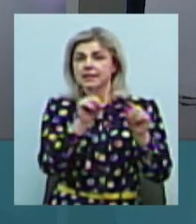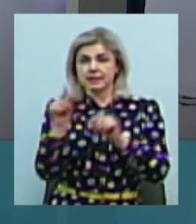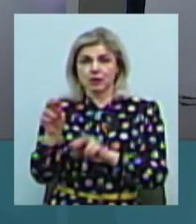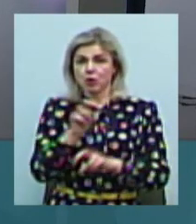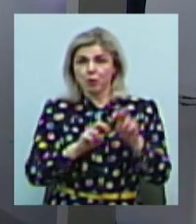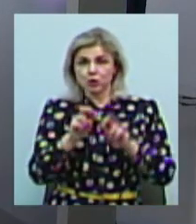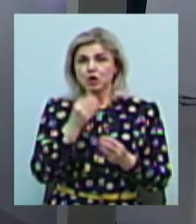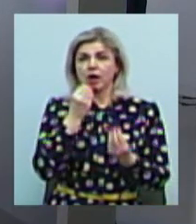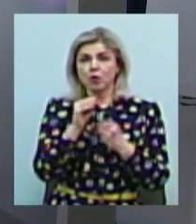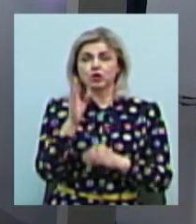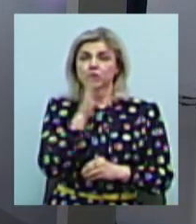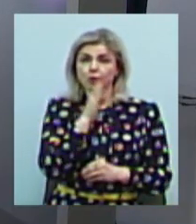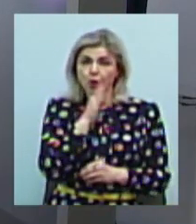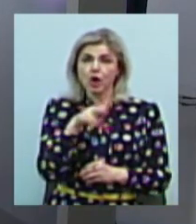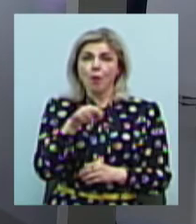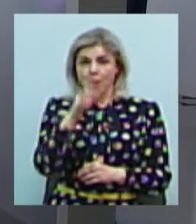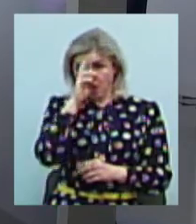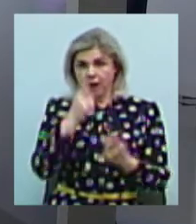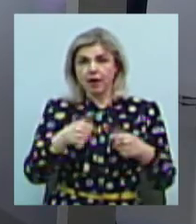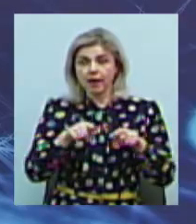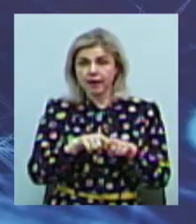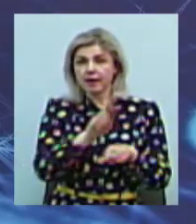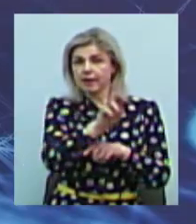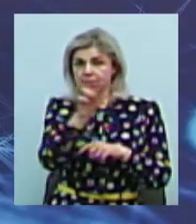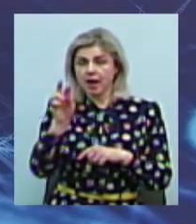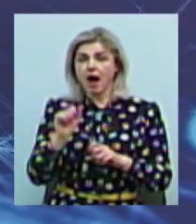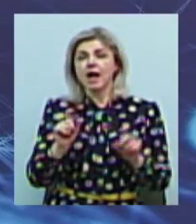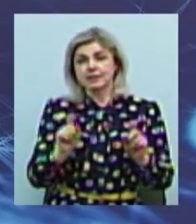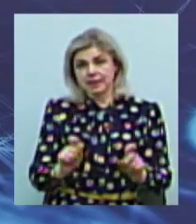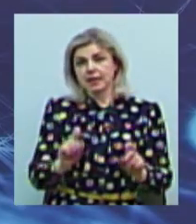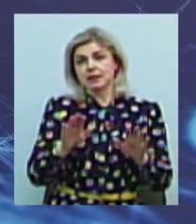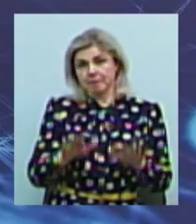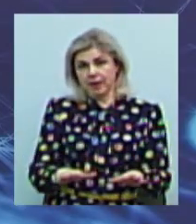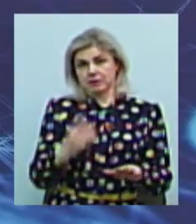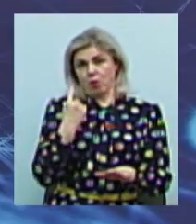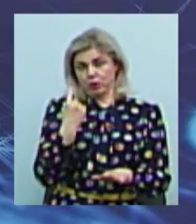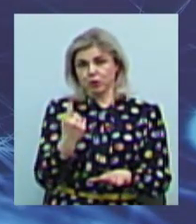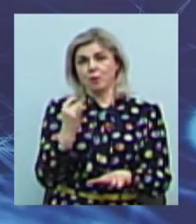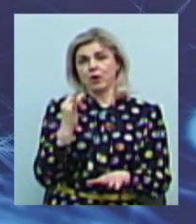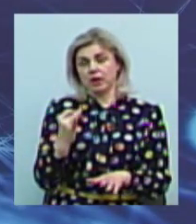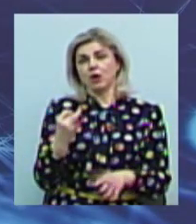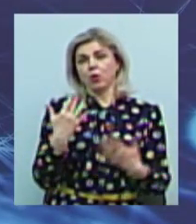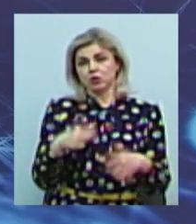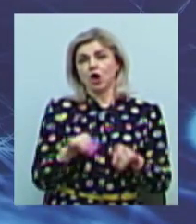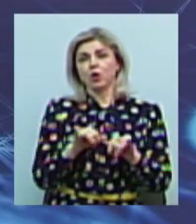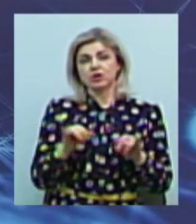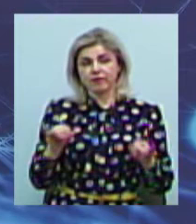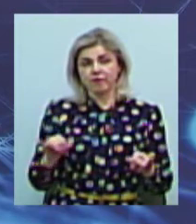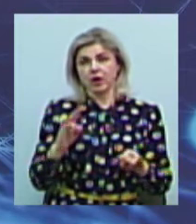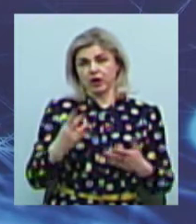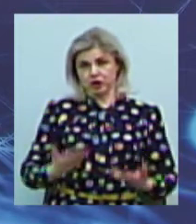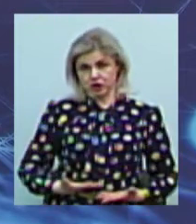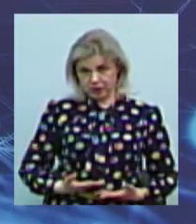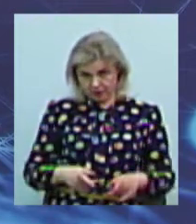пошуках кращої долі по країні, а осісти на якомусь одному місці і вже розвиватись і жити,